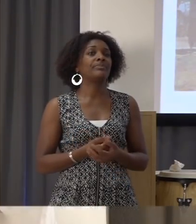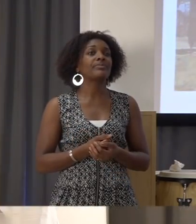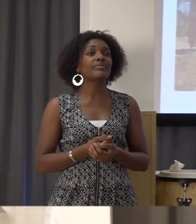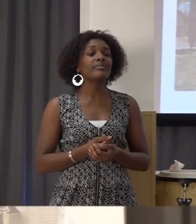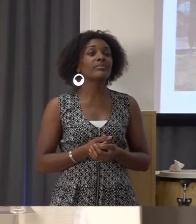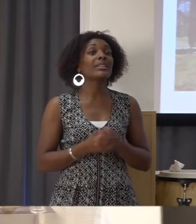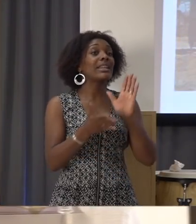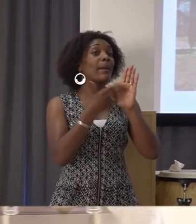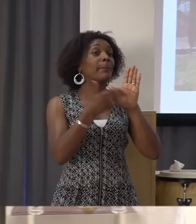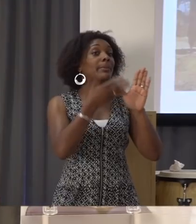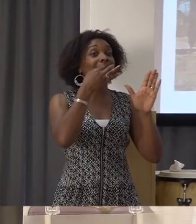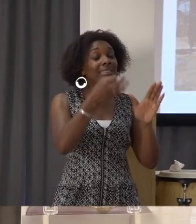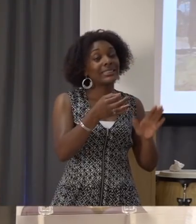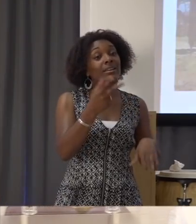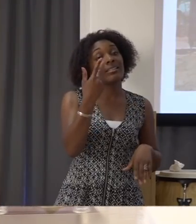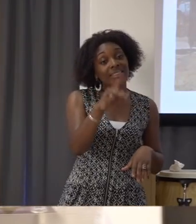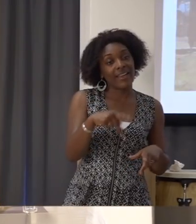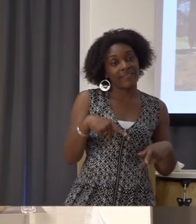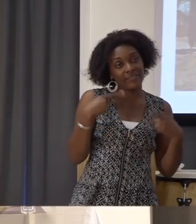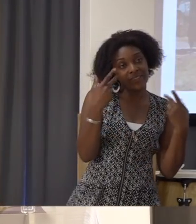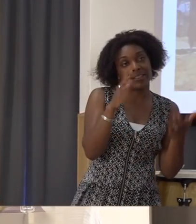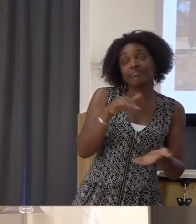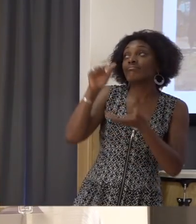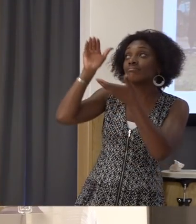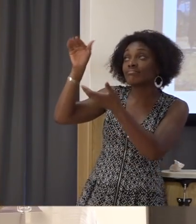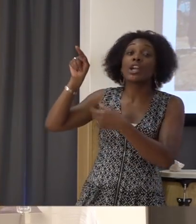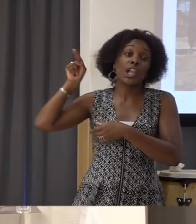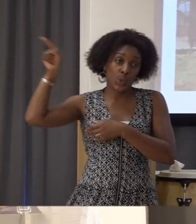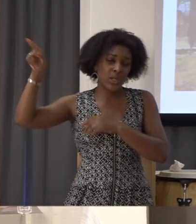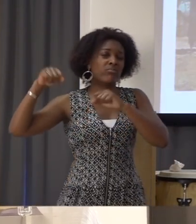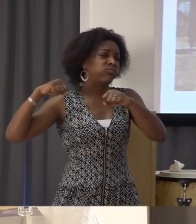Recommande ton sort à l'Éternel et il agira.